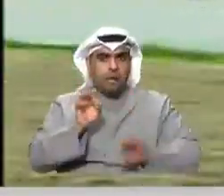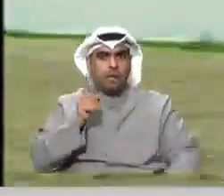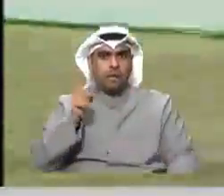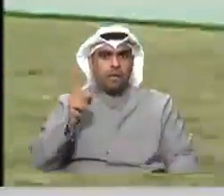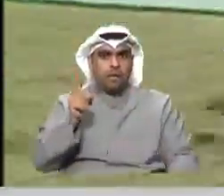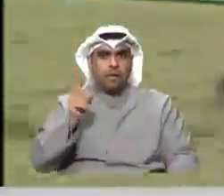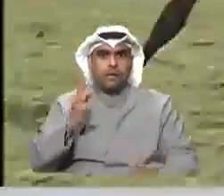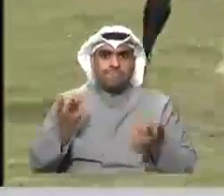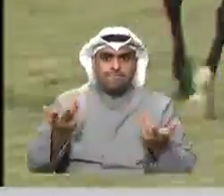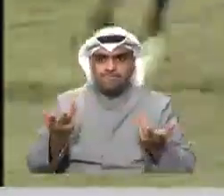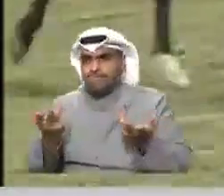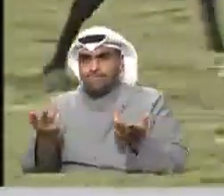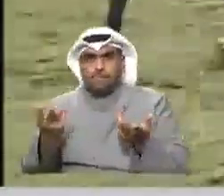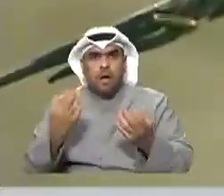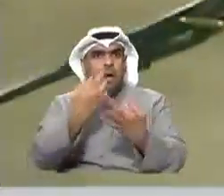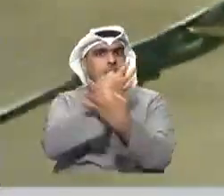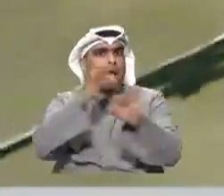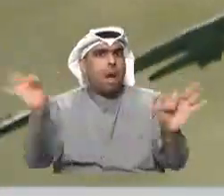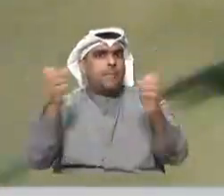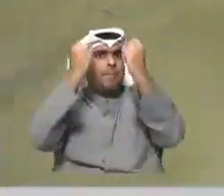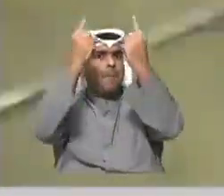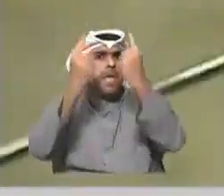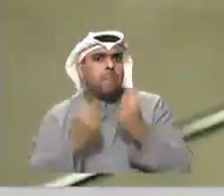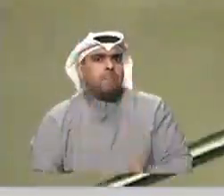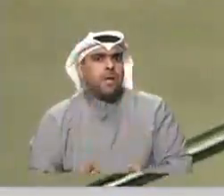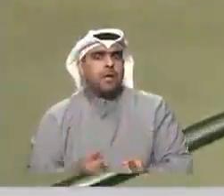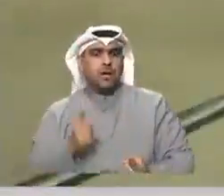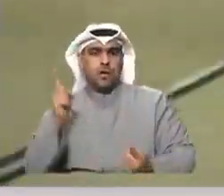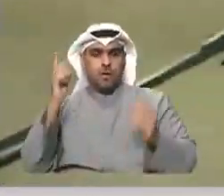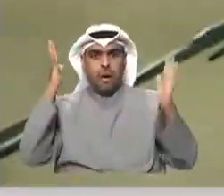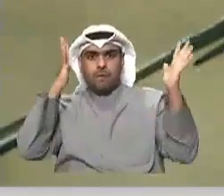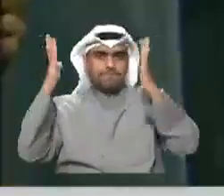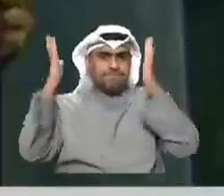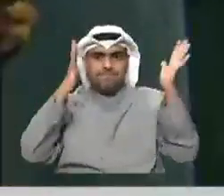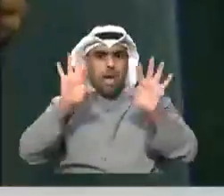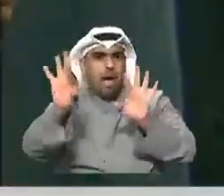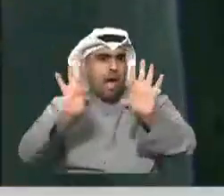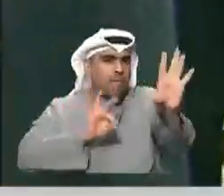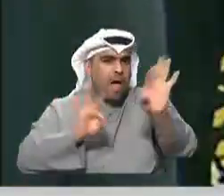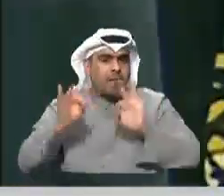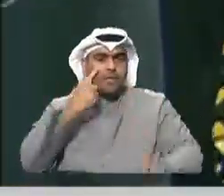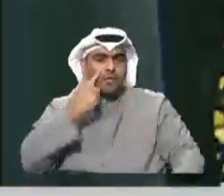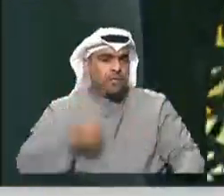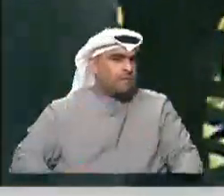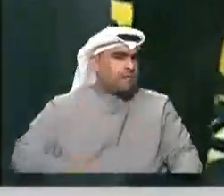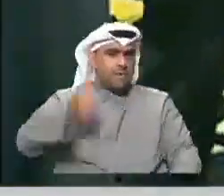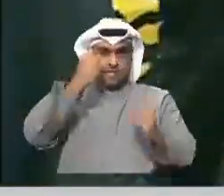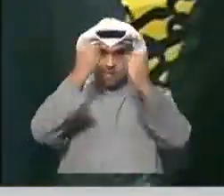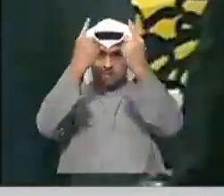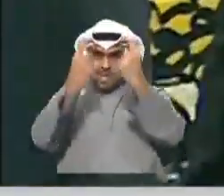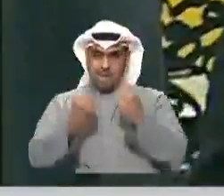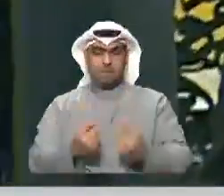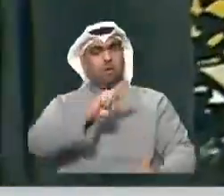نظرا لجودة وفخامة الإنتاج، فكان مسك الختام بتنوع الأبطال